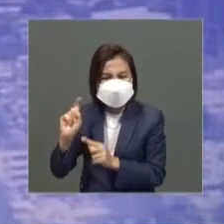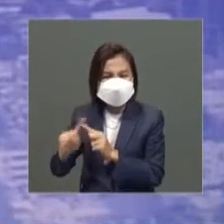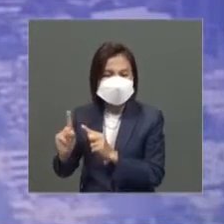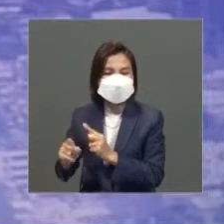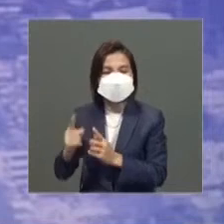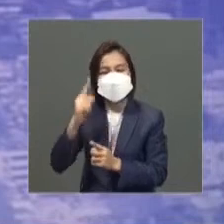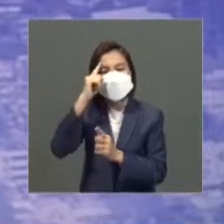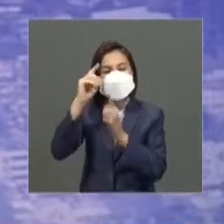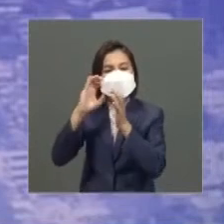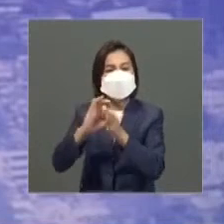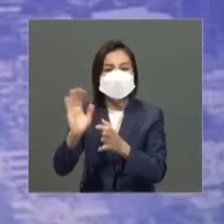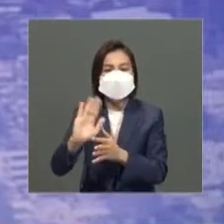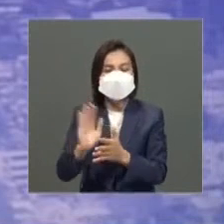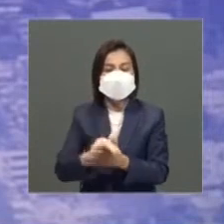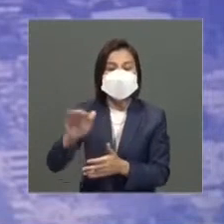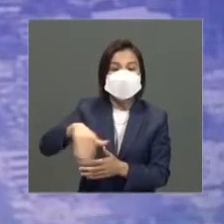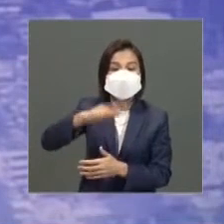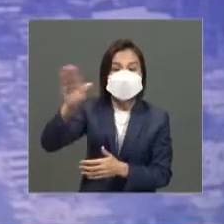า